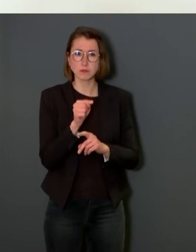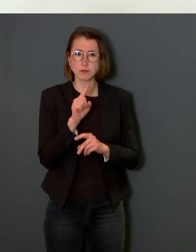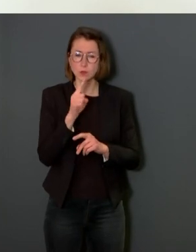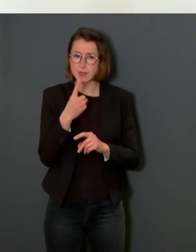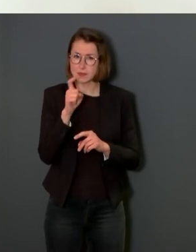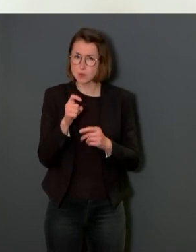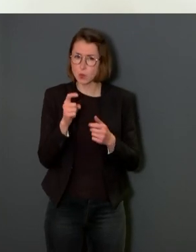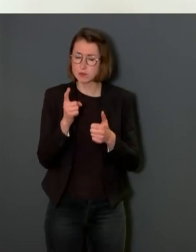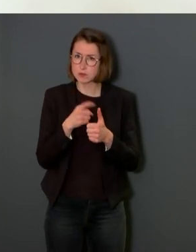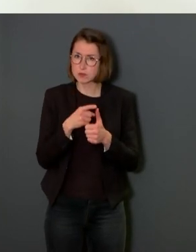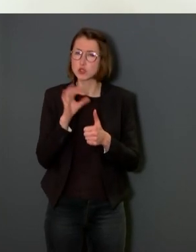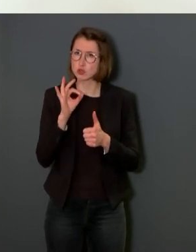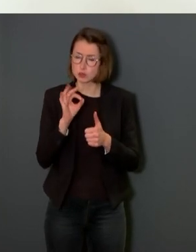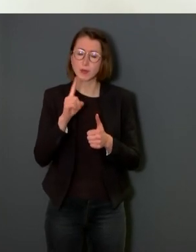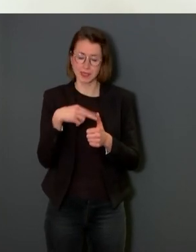question.